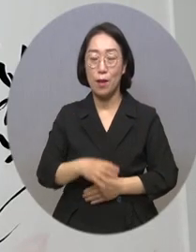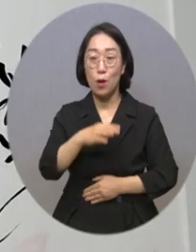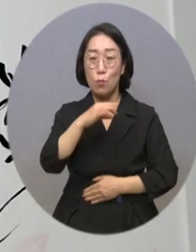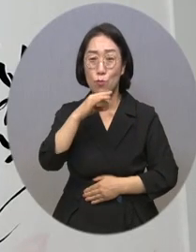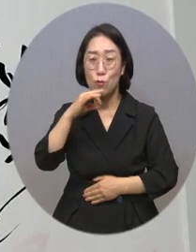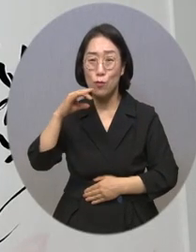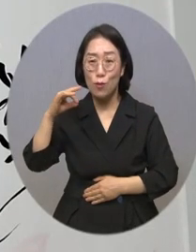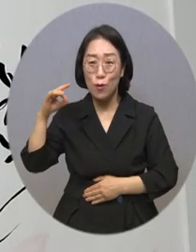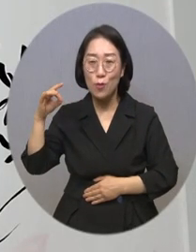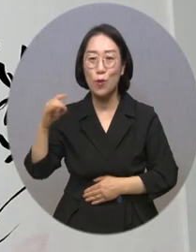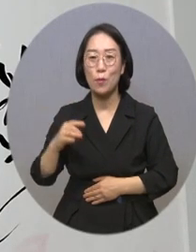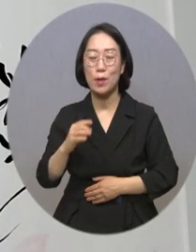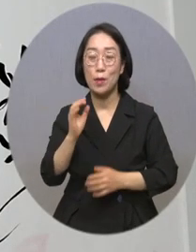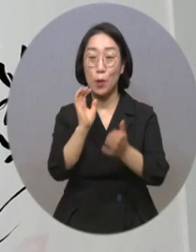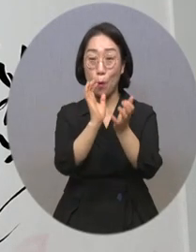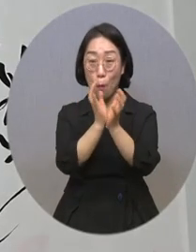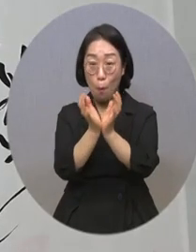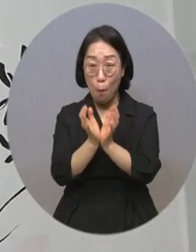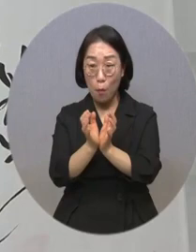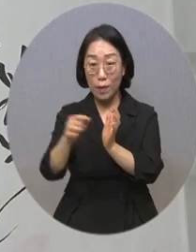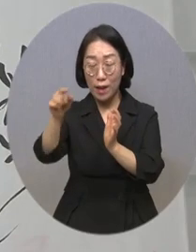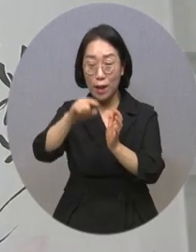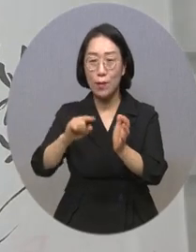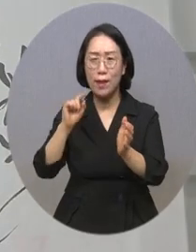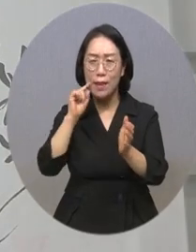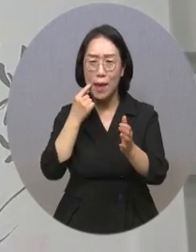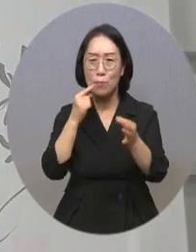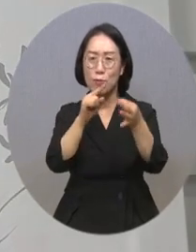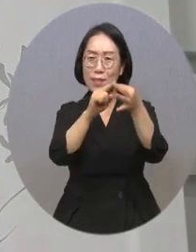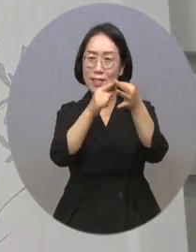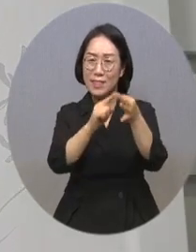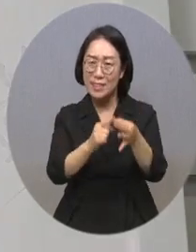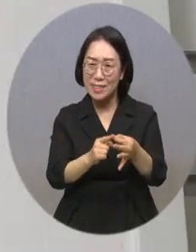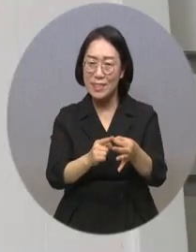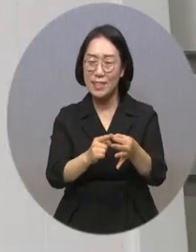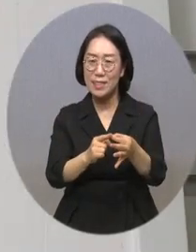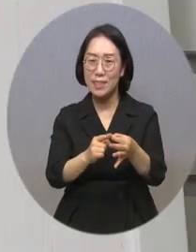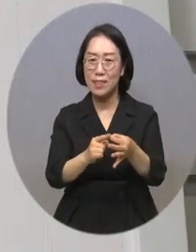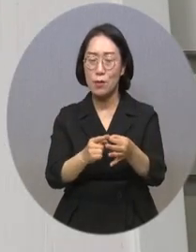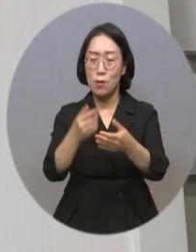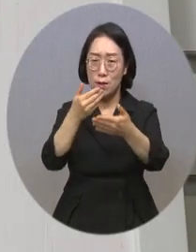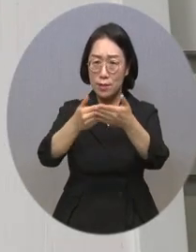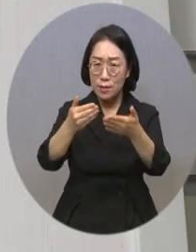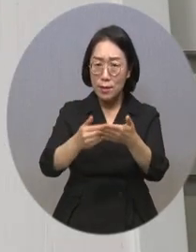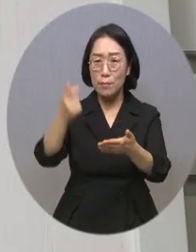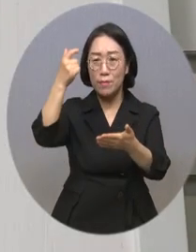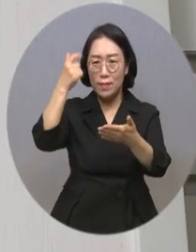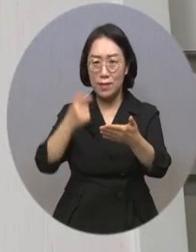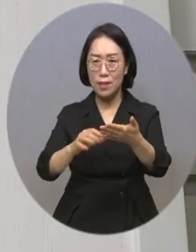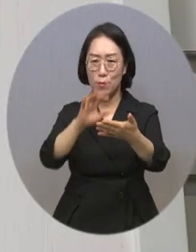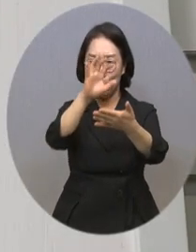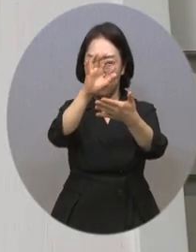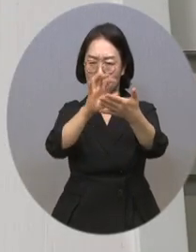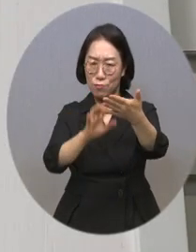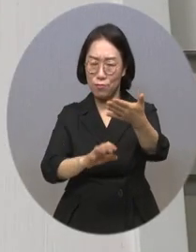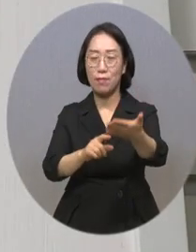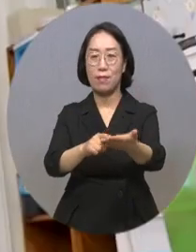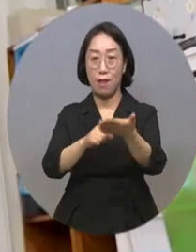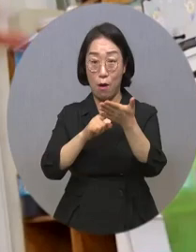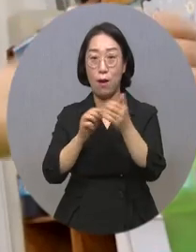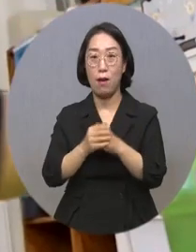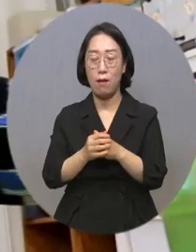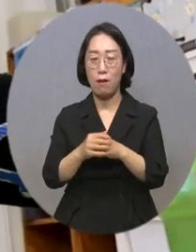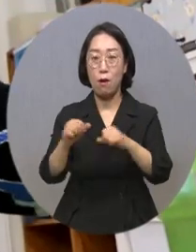분홍빛으로 물든 꽃잎 사이로 아름다운 글씨가 그림과 감성으로 다가옵니다. 캘리그라피로